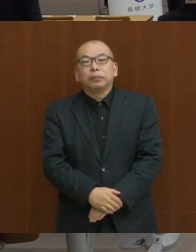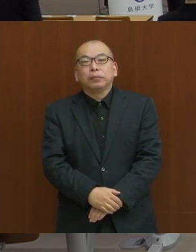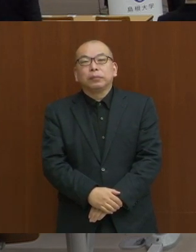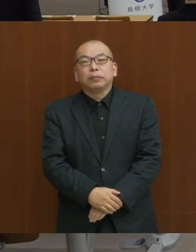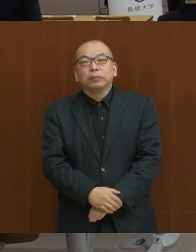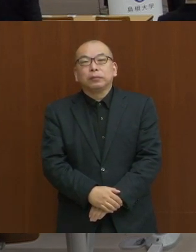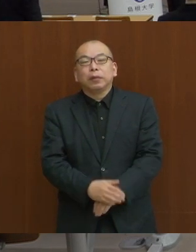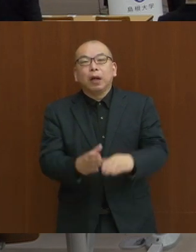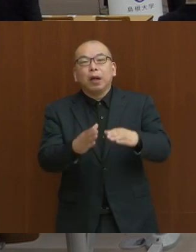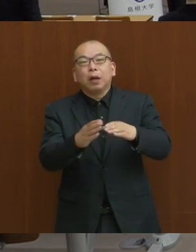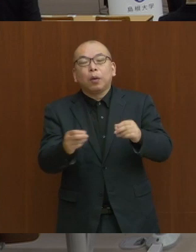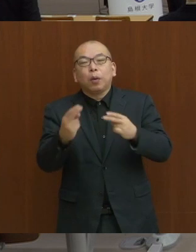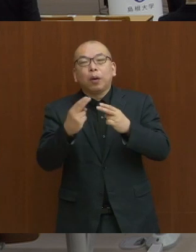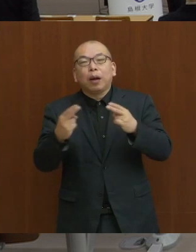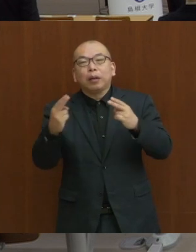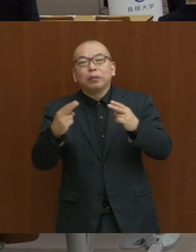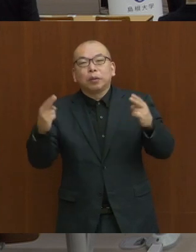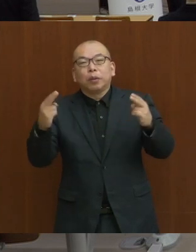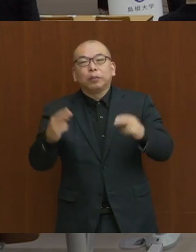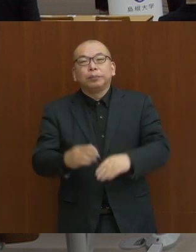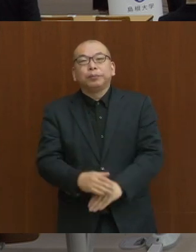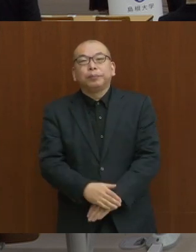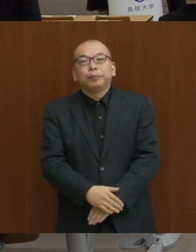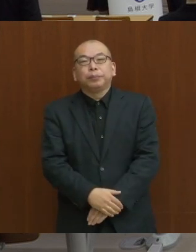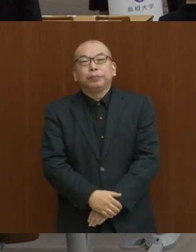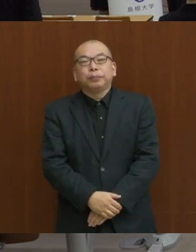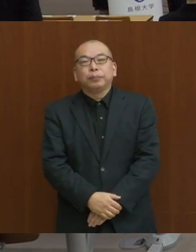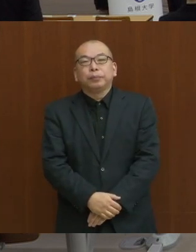国歌演奏。